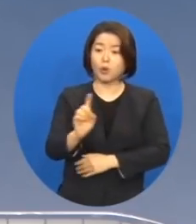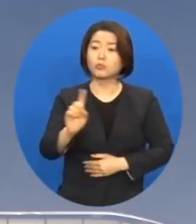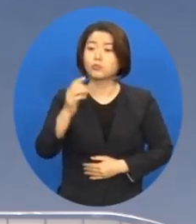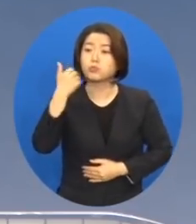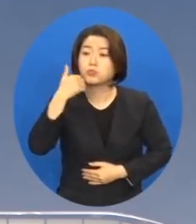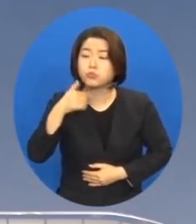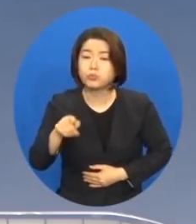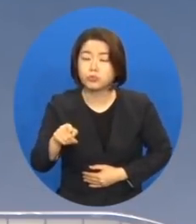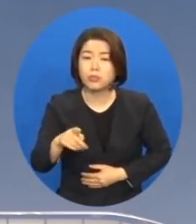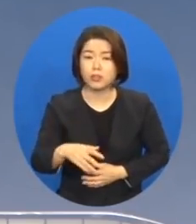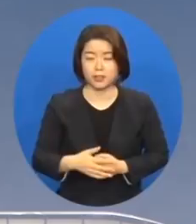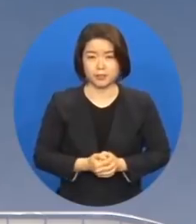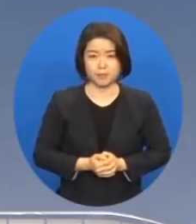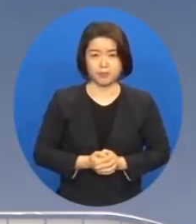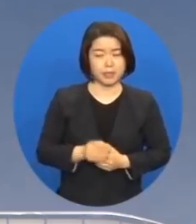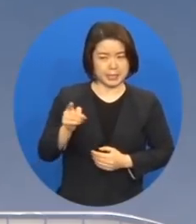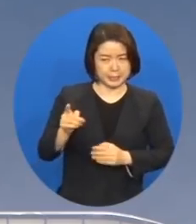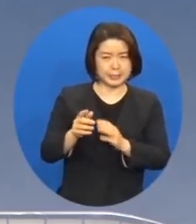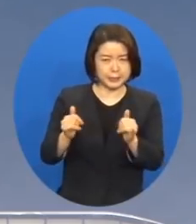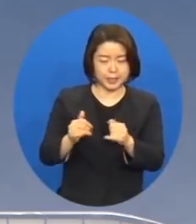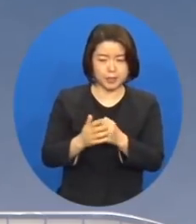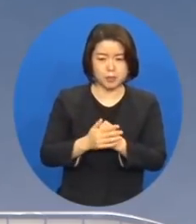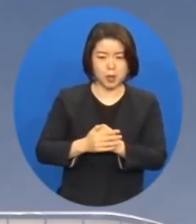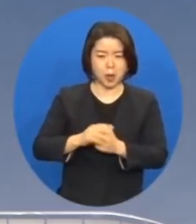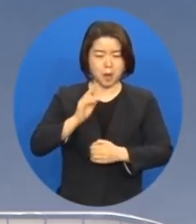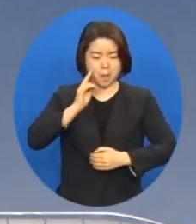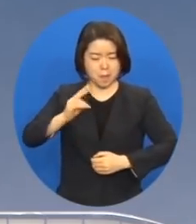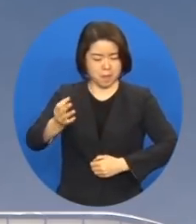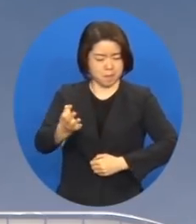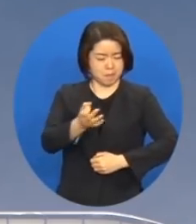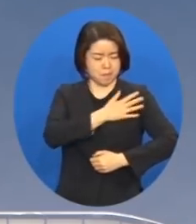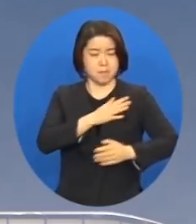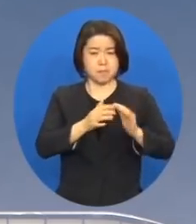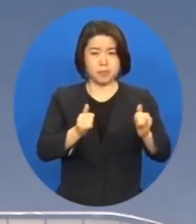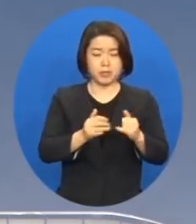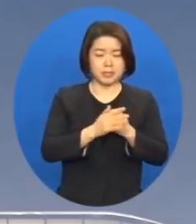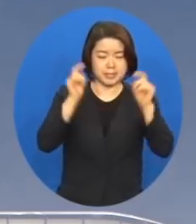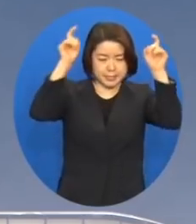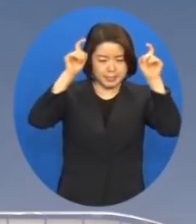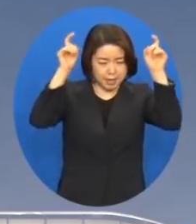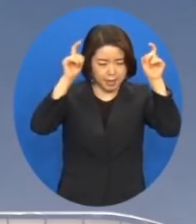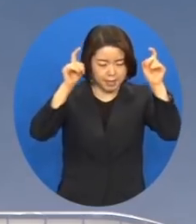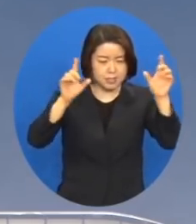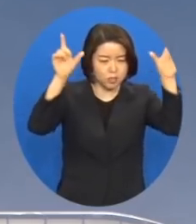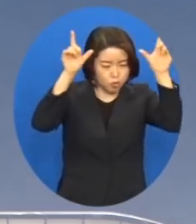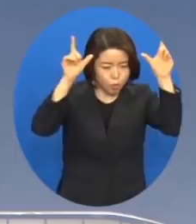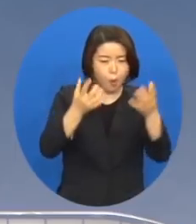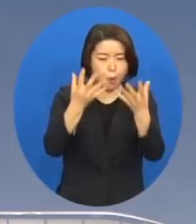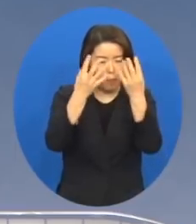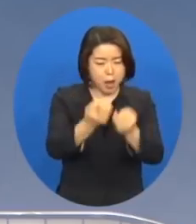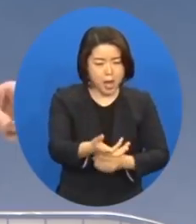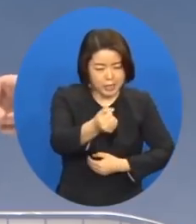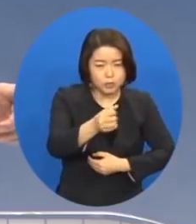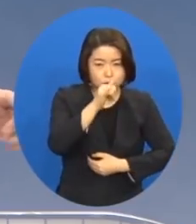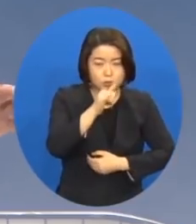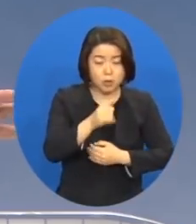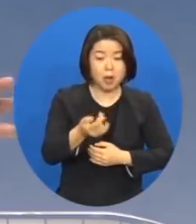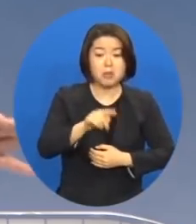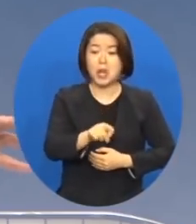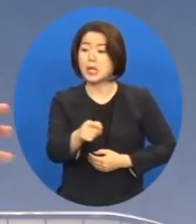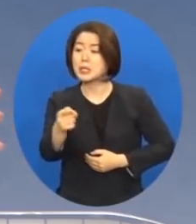그러냐. 그 사람은 아주 부자인데 양과 소가 많습니다. 그런데 그 사람